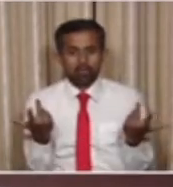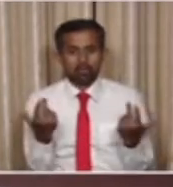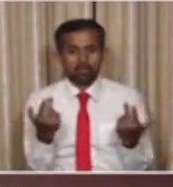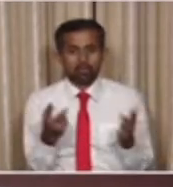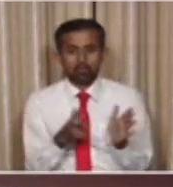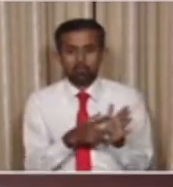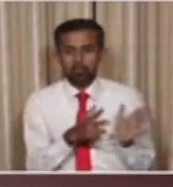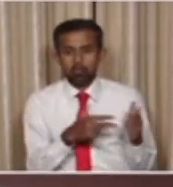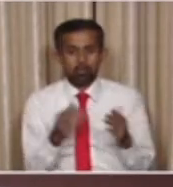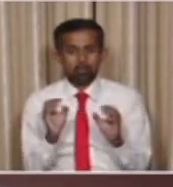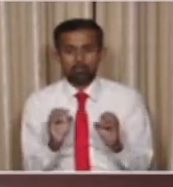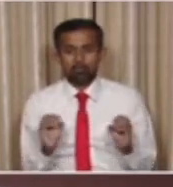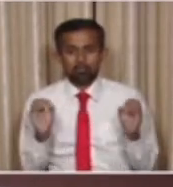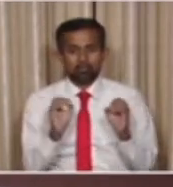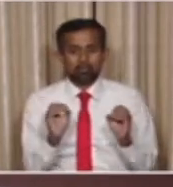නැහැ හිස් වෙලා.